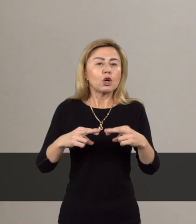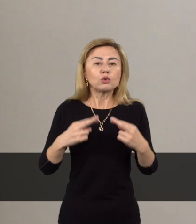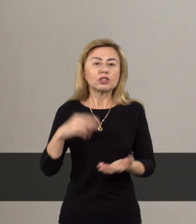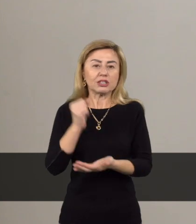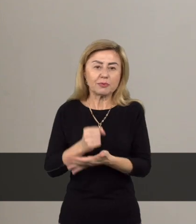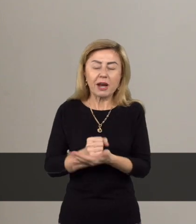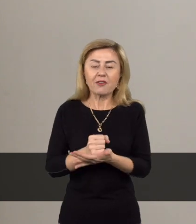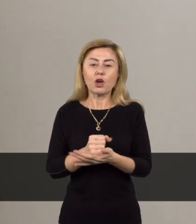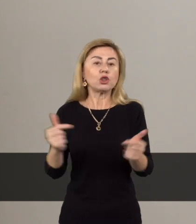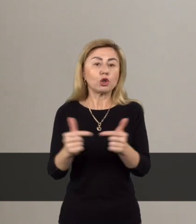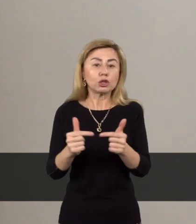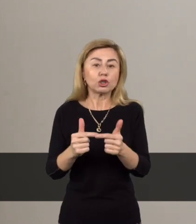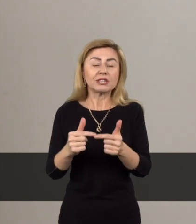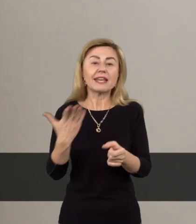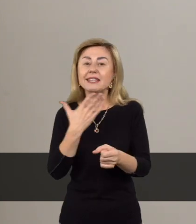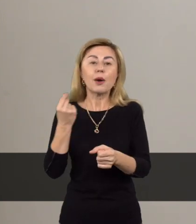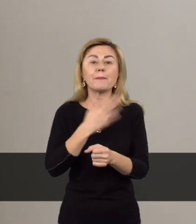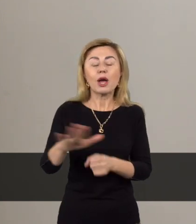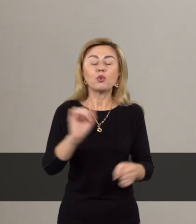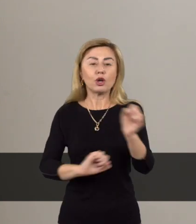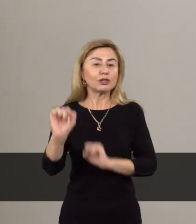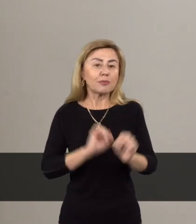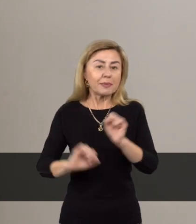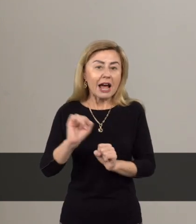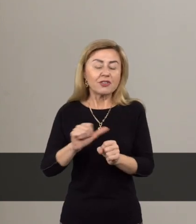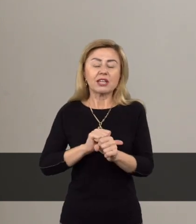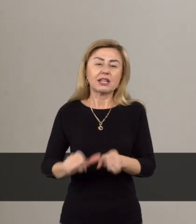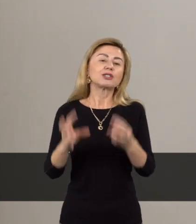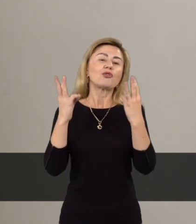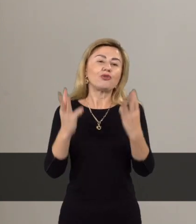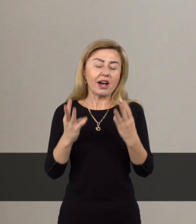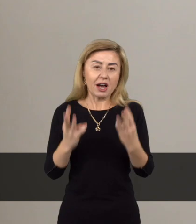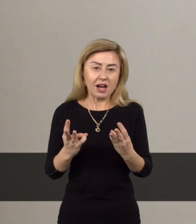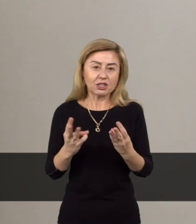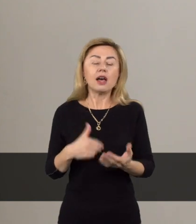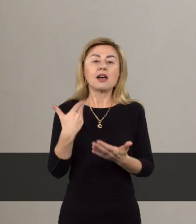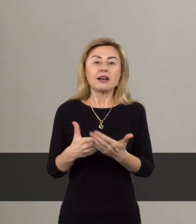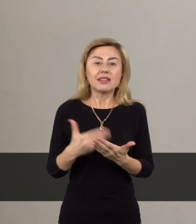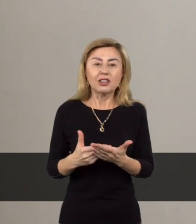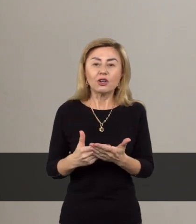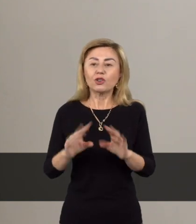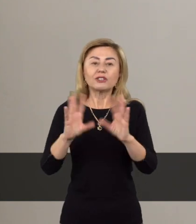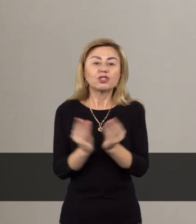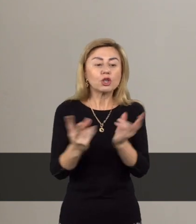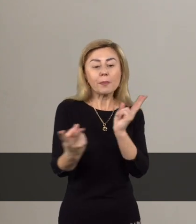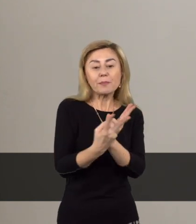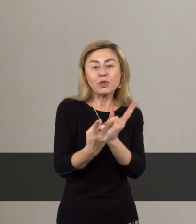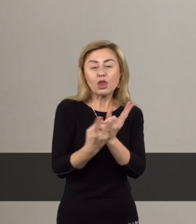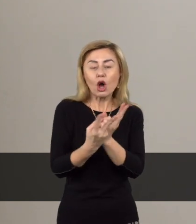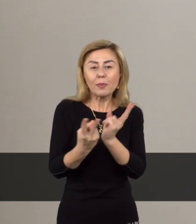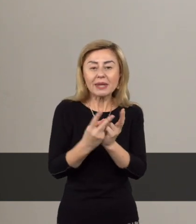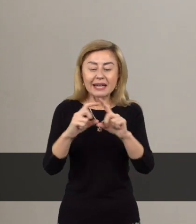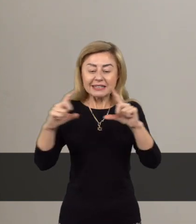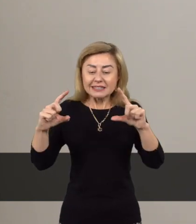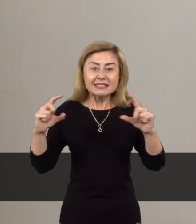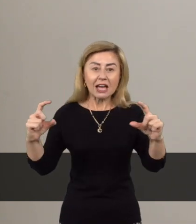branży dla osób z niepełnosprawnościami, jest niezwykle istotne i to się wszystko składa z małych cegiełek, z których